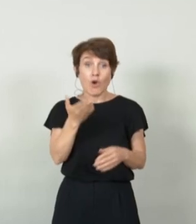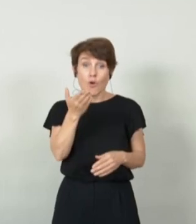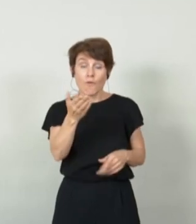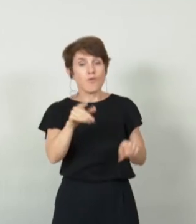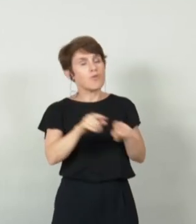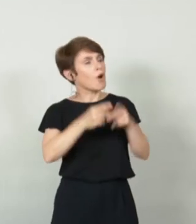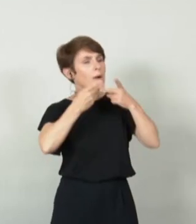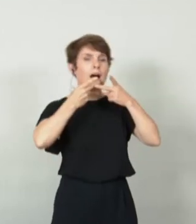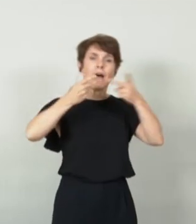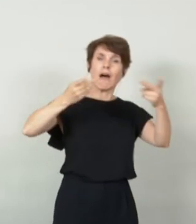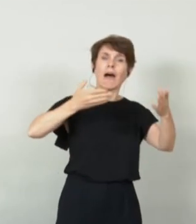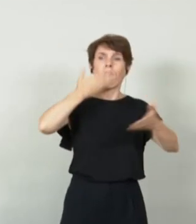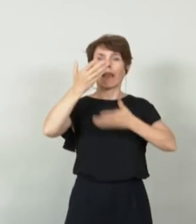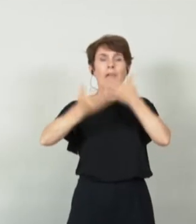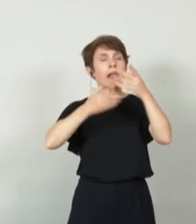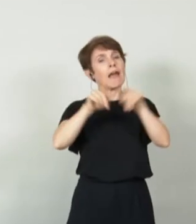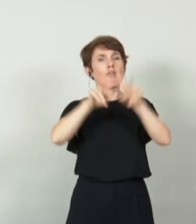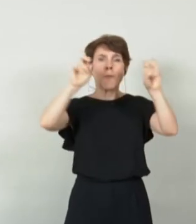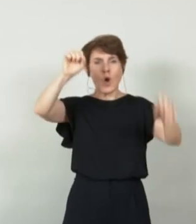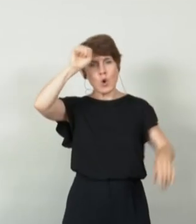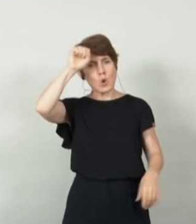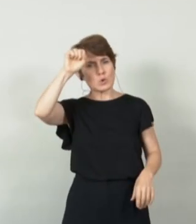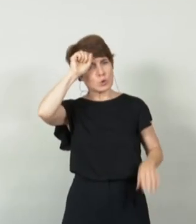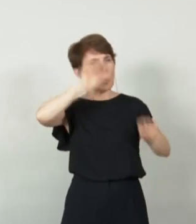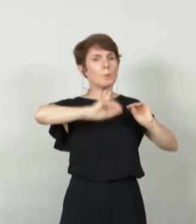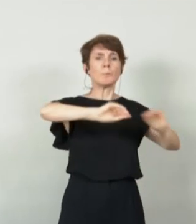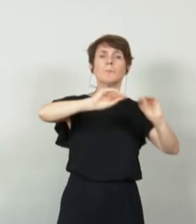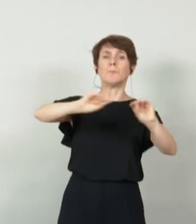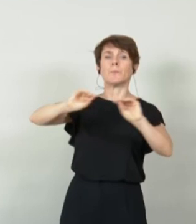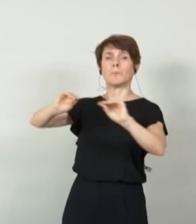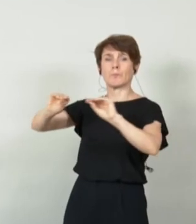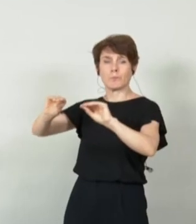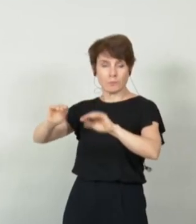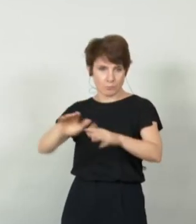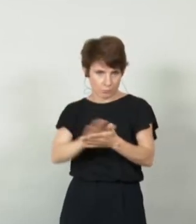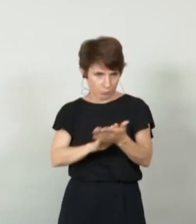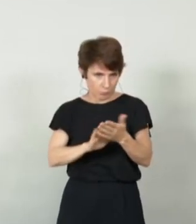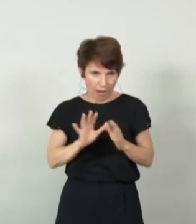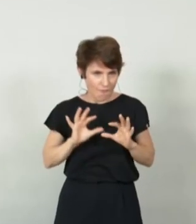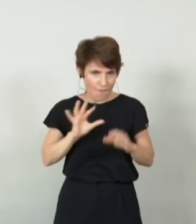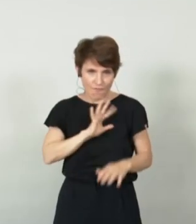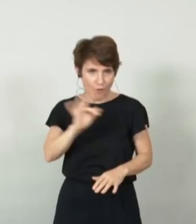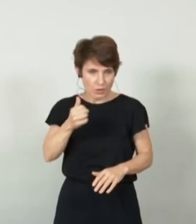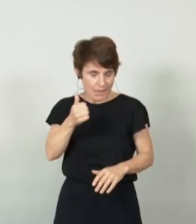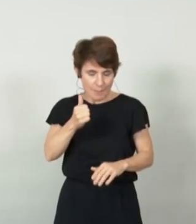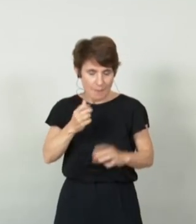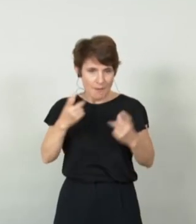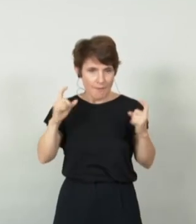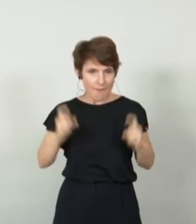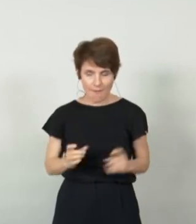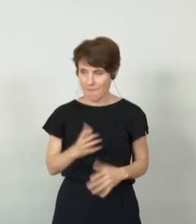pourrait être seulement écouter dans une France qui est déjà elle-même très affaiblie pour nous